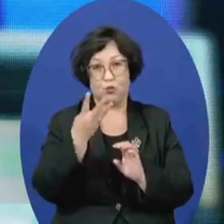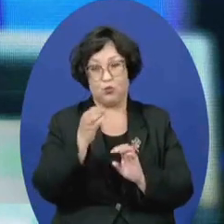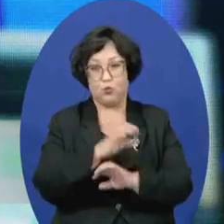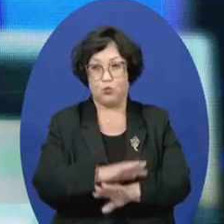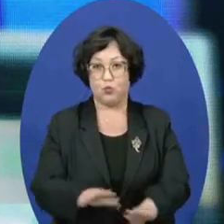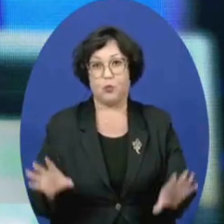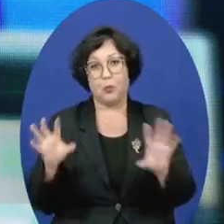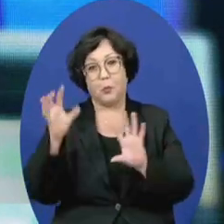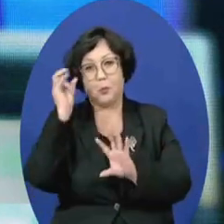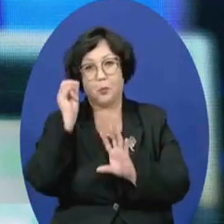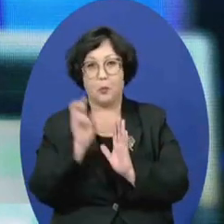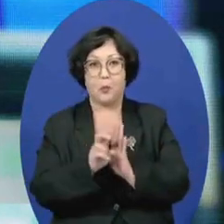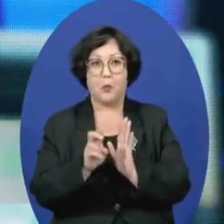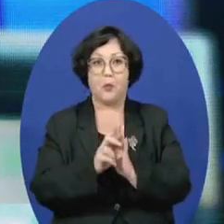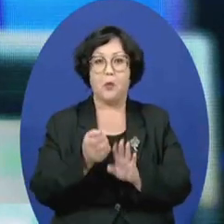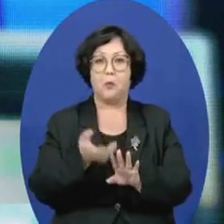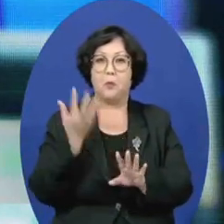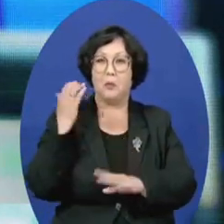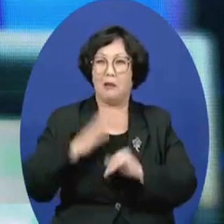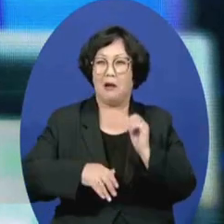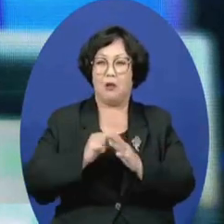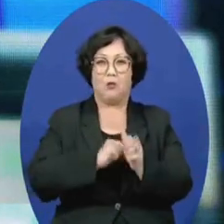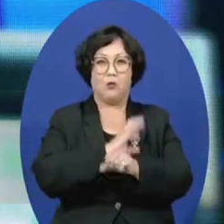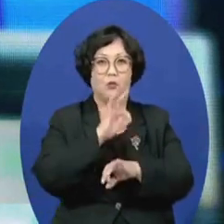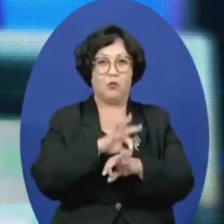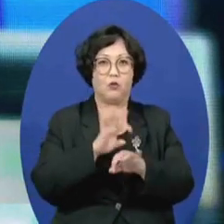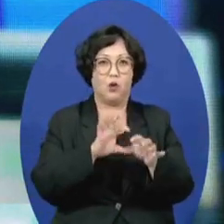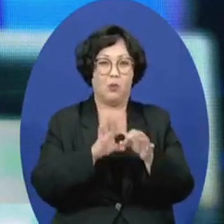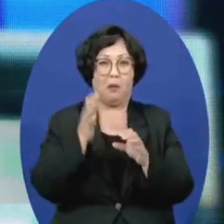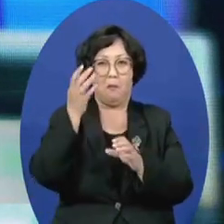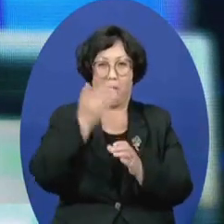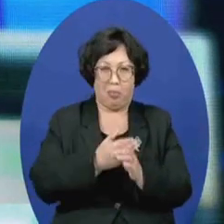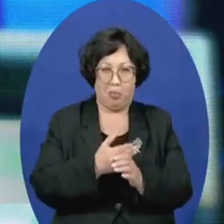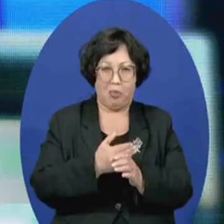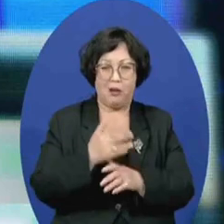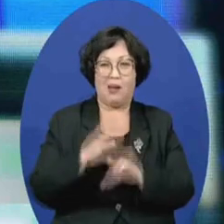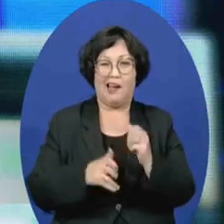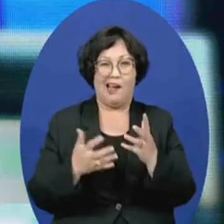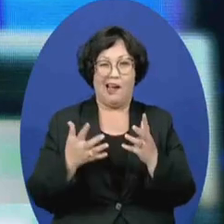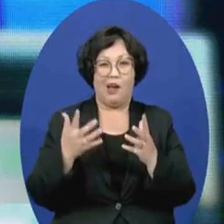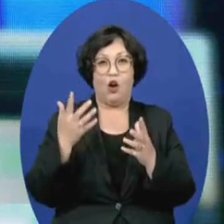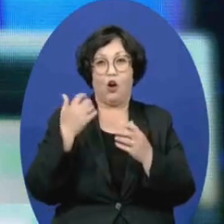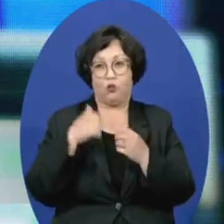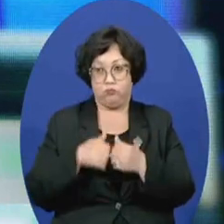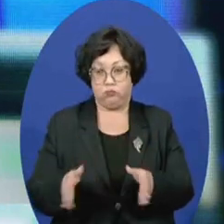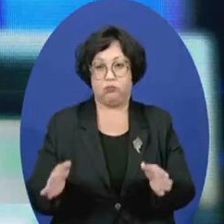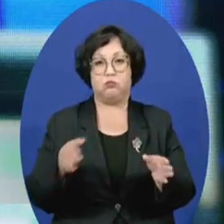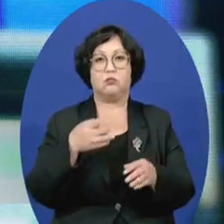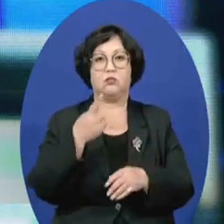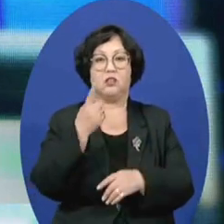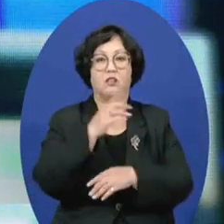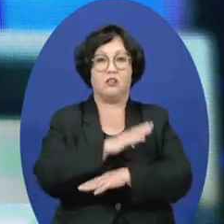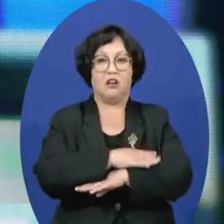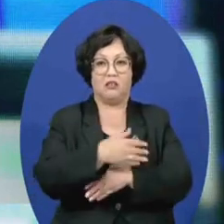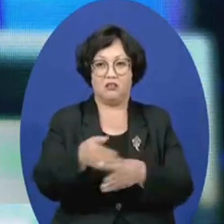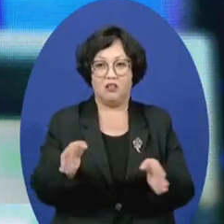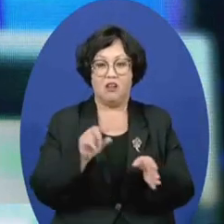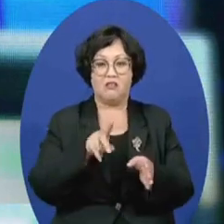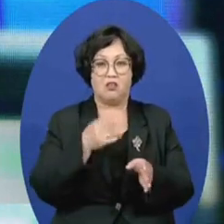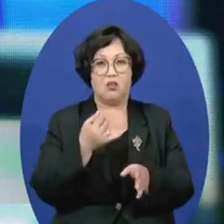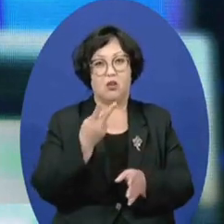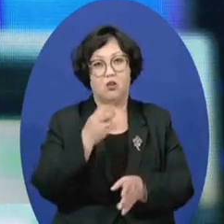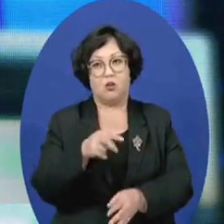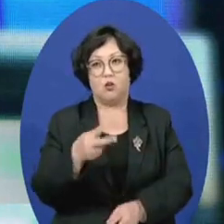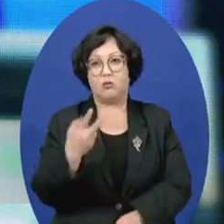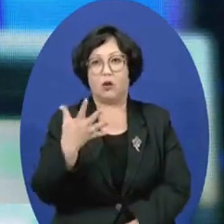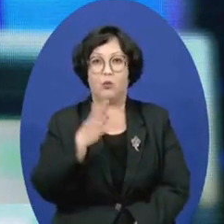орох хэсэн ч цар тахлын улмаас барилгын ажил нь саатаад байсан юм. 4 болон 5 наснууд нэг ангида 20-25 хүүхэдтэйгээр танхимын сургалт